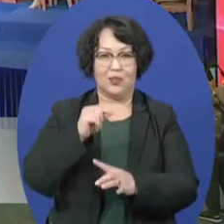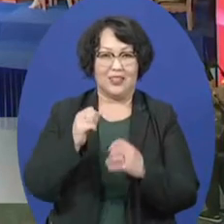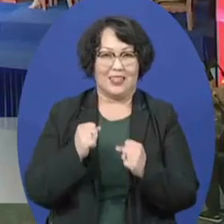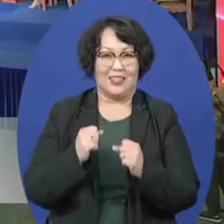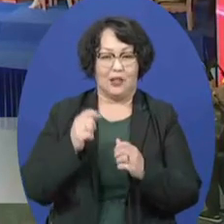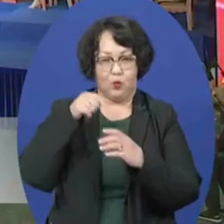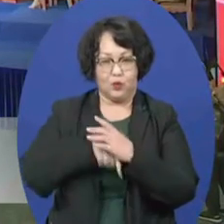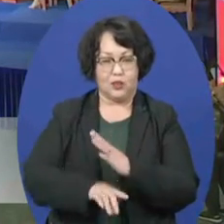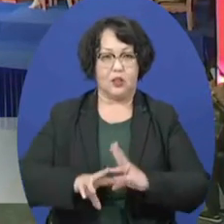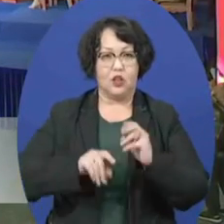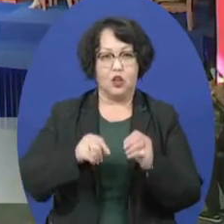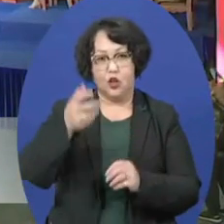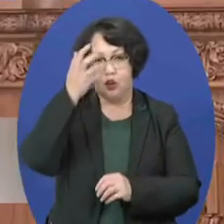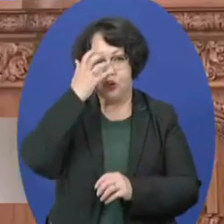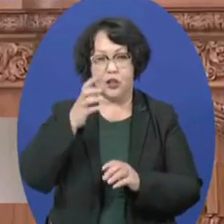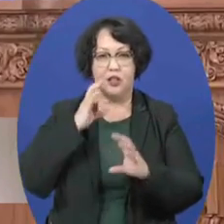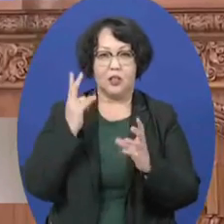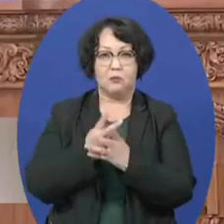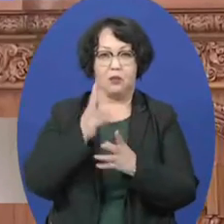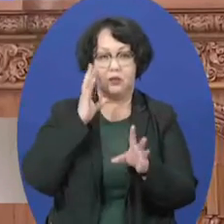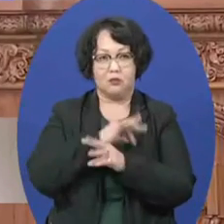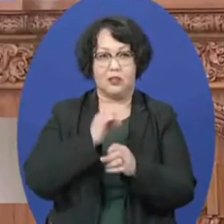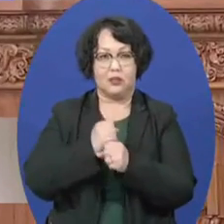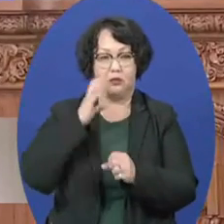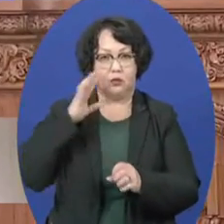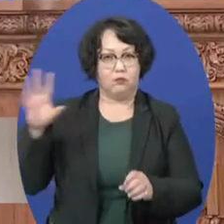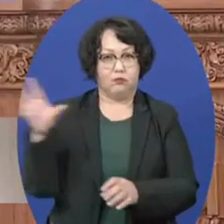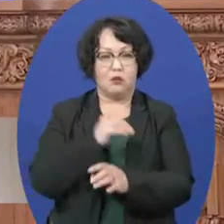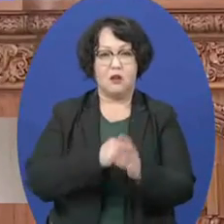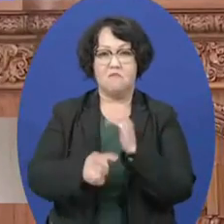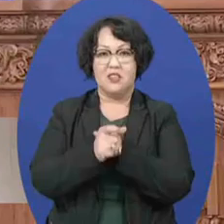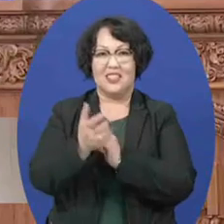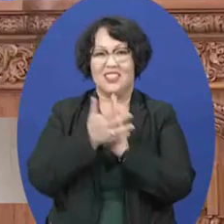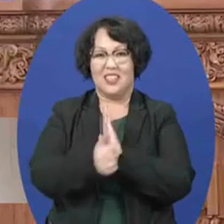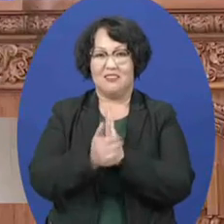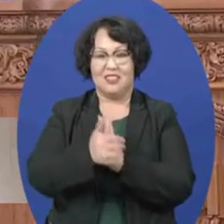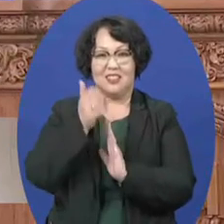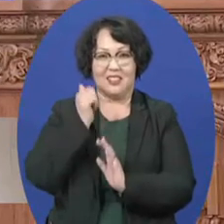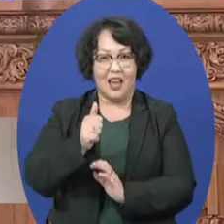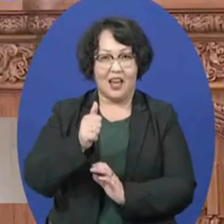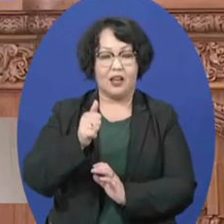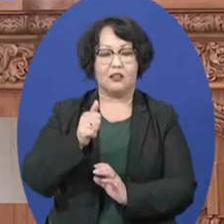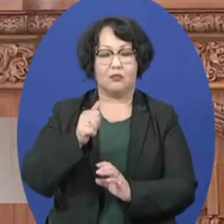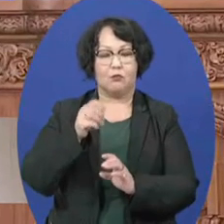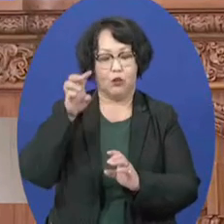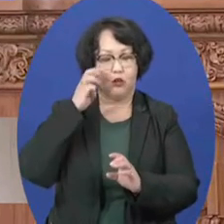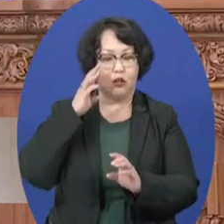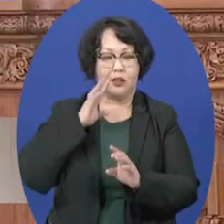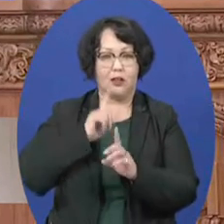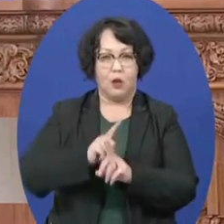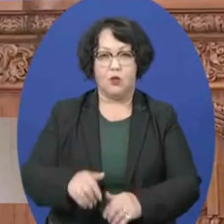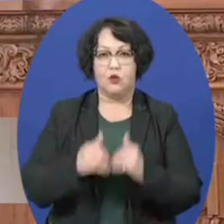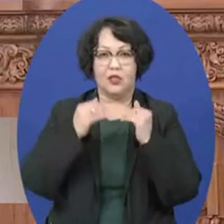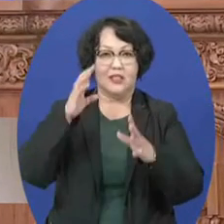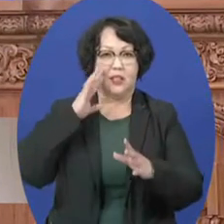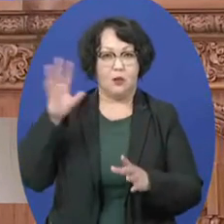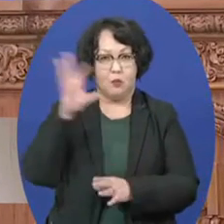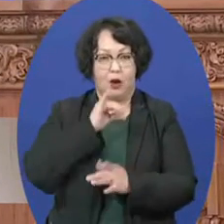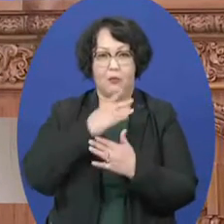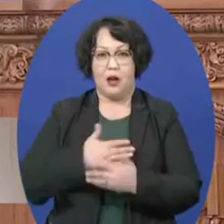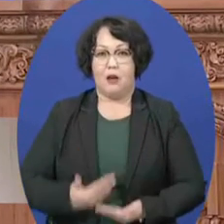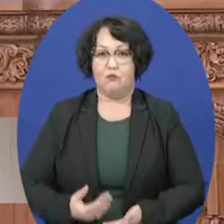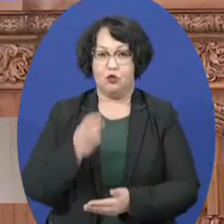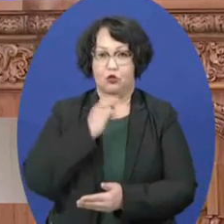байгууллагын нэгдвэл байдлыг хангах, зэвсэгт хүчнийг мэрэгсэн чадварлаг болгосон хөгжүүлэх, цэрэг дайчдыг инхийг сахиулах